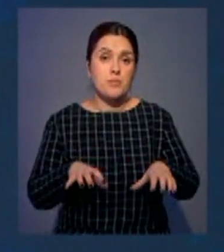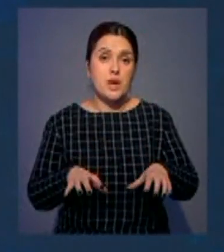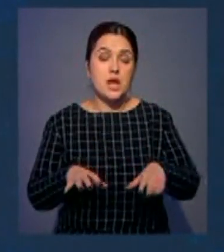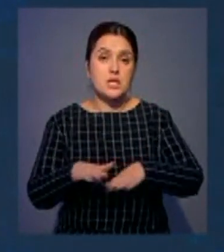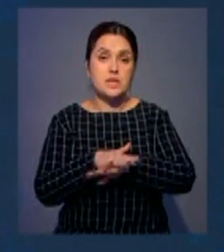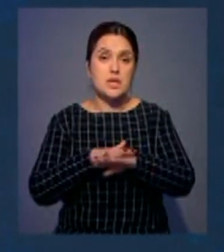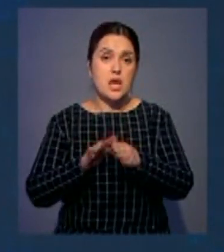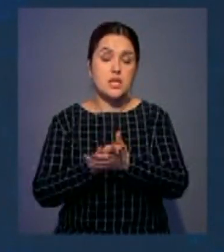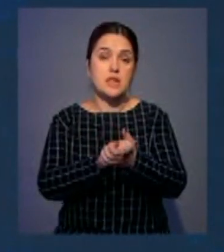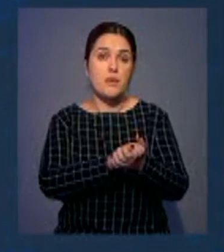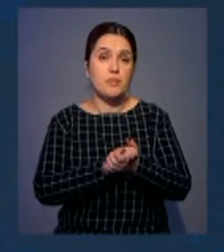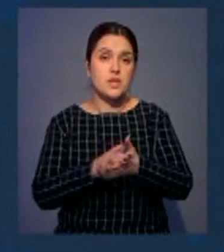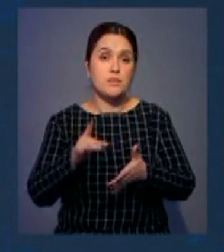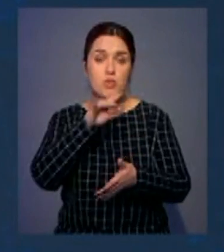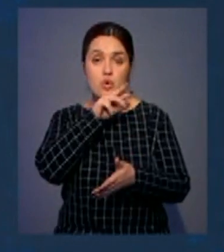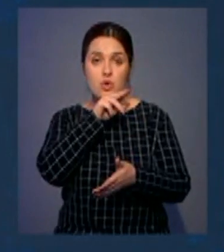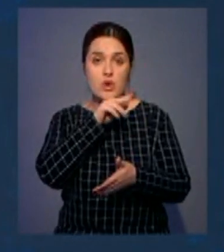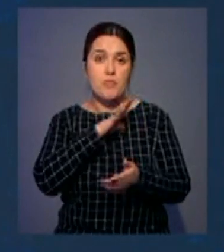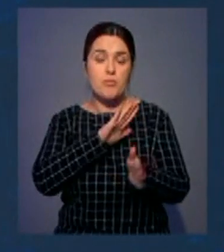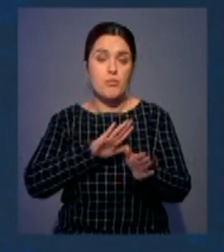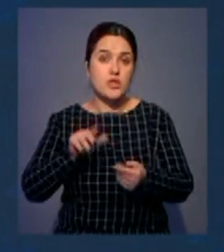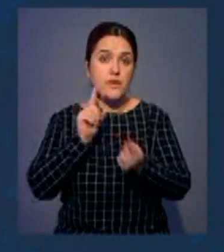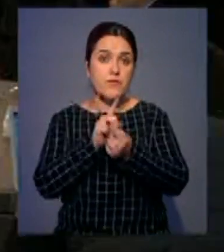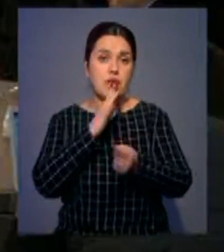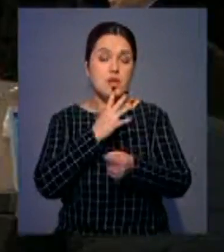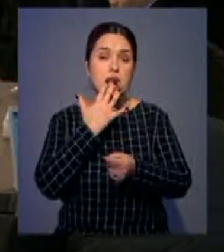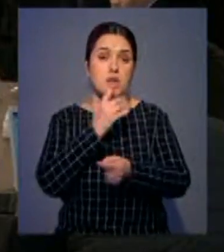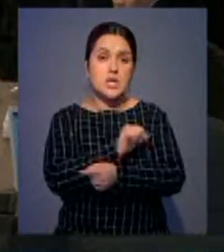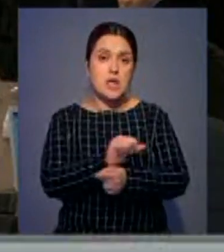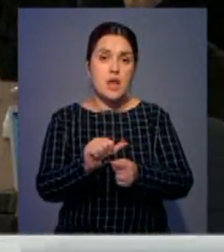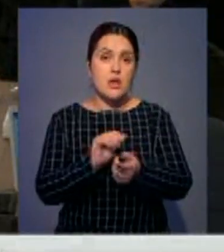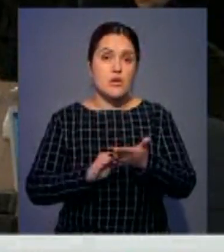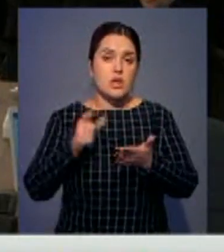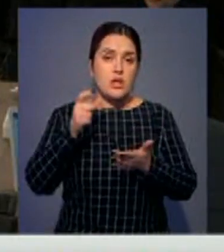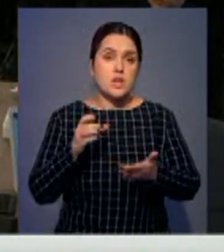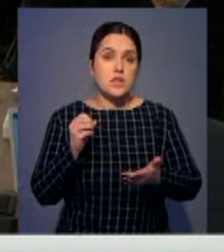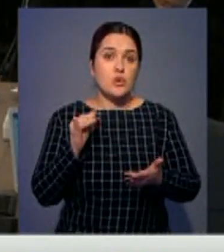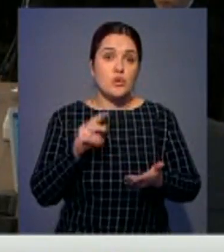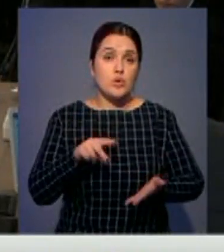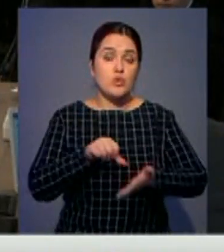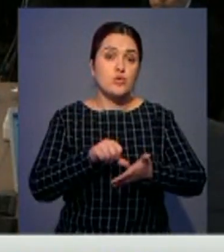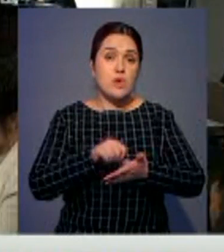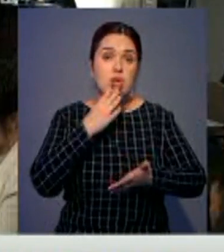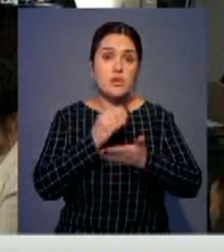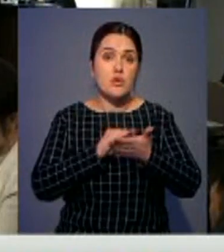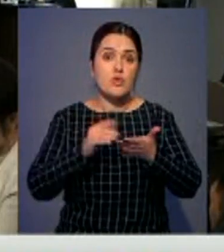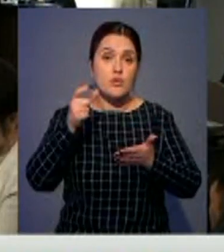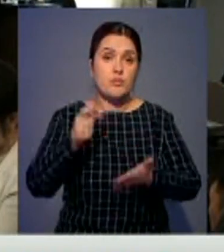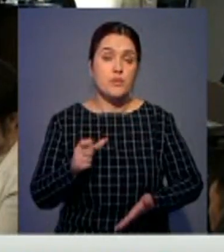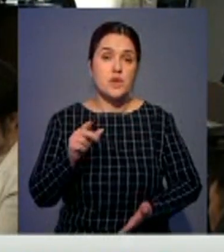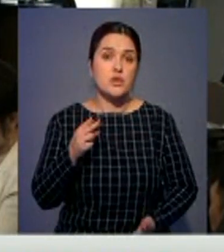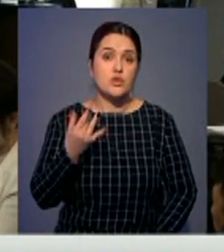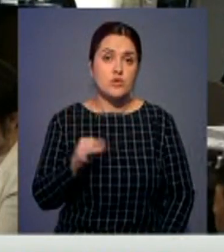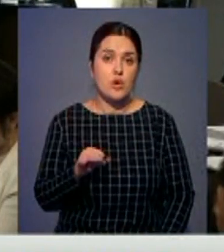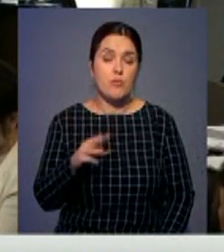Национальной ассамблеи Республики Корея сделал после встречи с иностранными журналистами в Сеуле, в которой участвовал наш собственный корреспондент Владислав